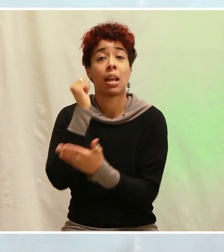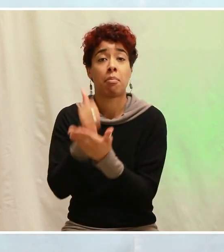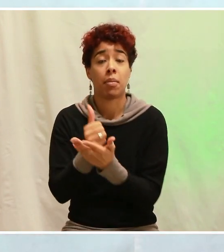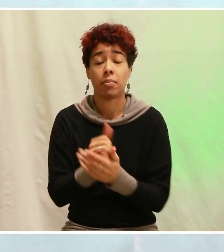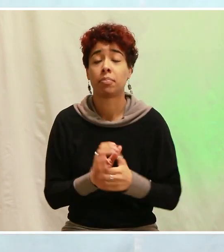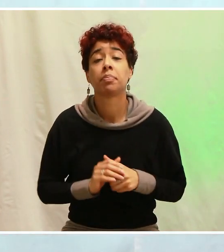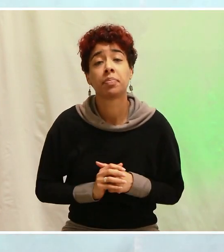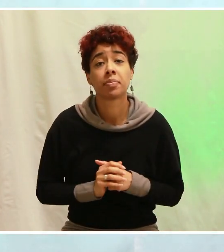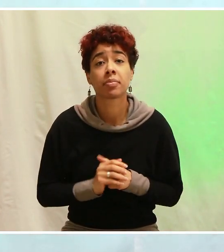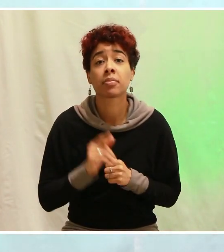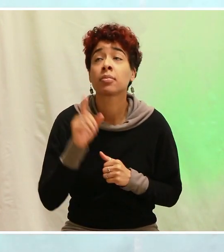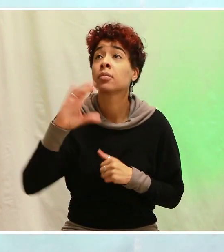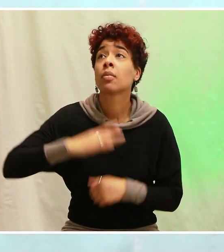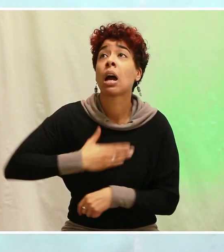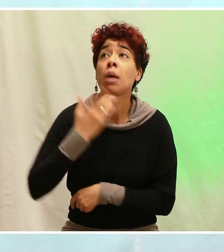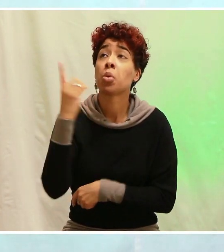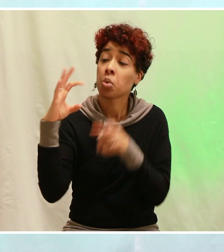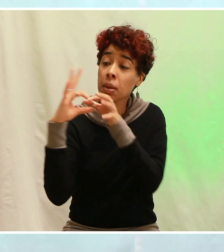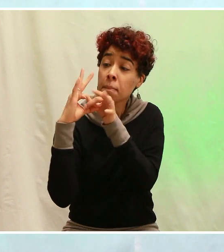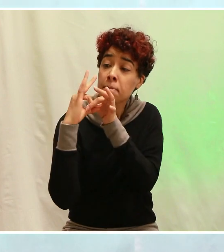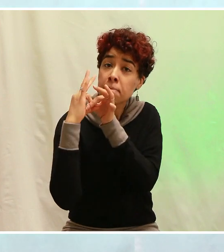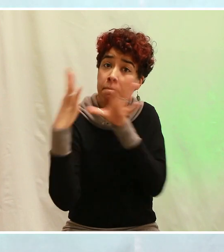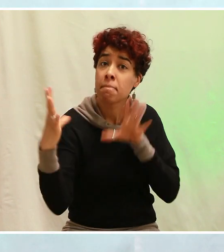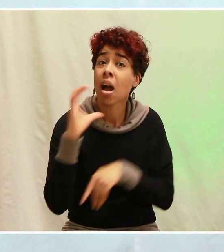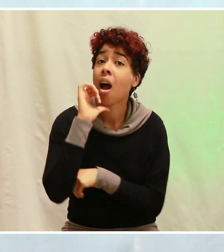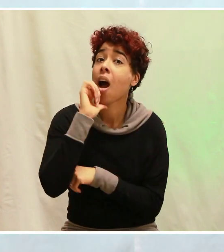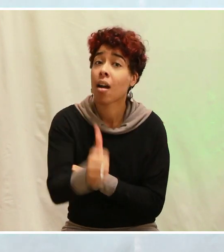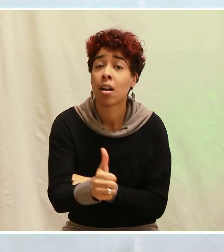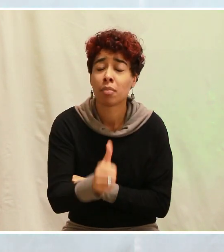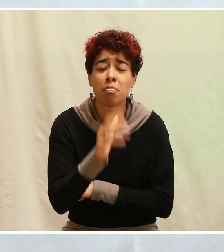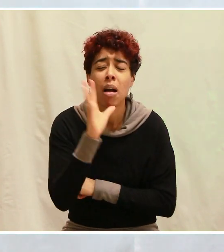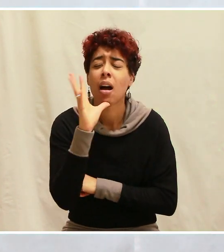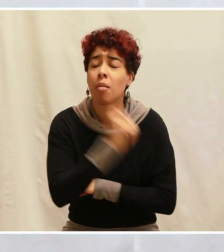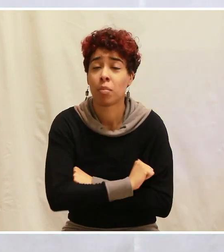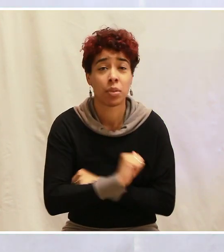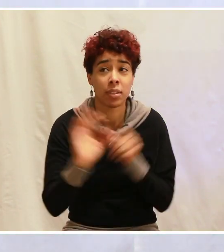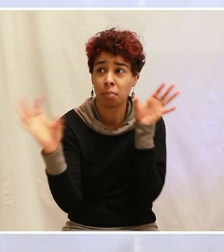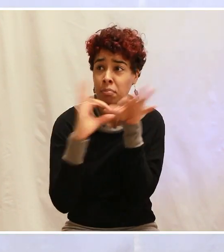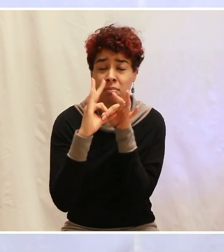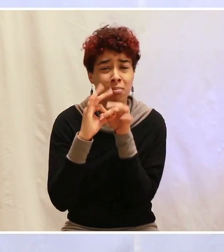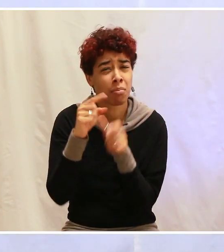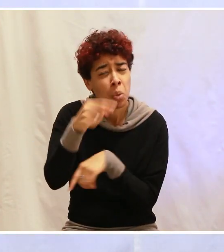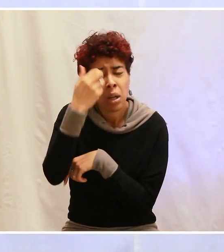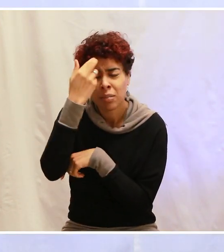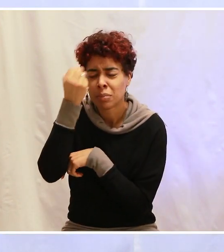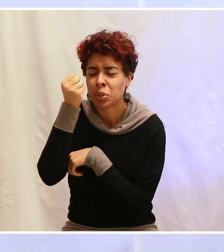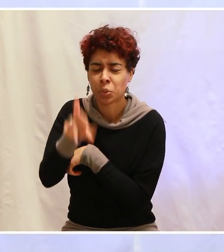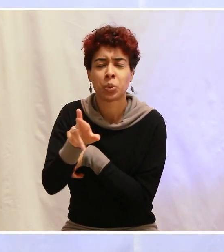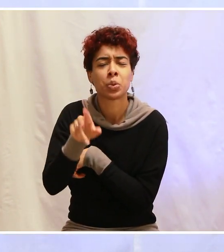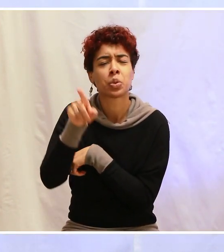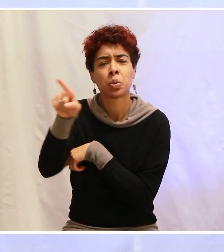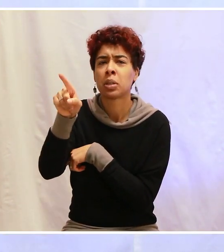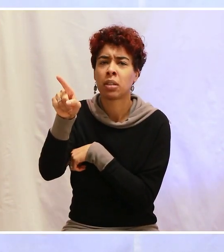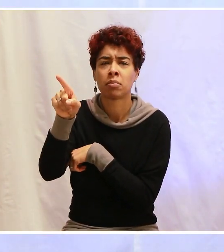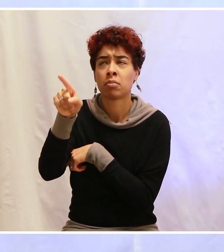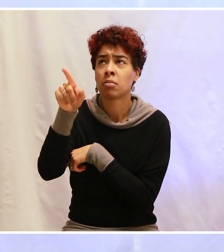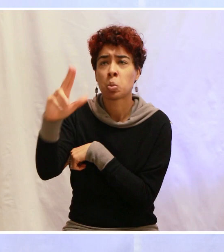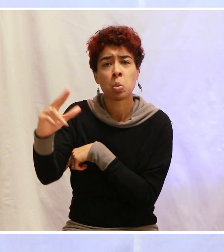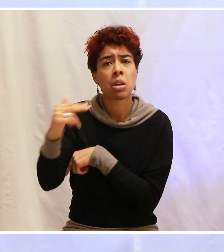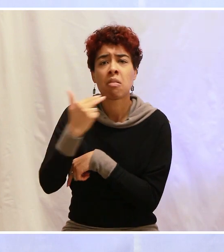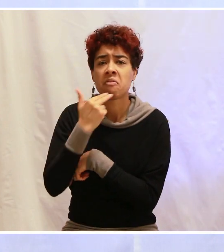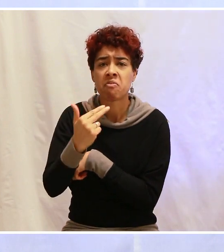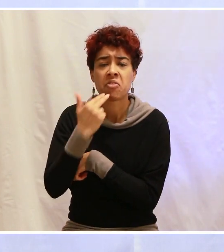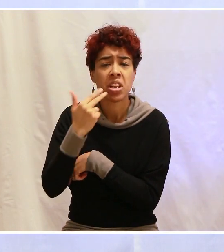Rien ne pourra te séparer de Dieu. Tu as cette assurance et cette confiance de la présence de Dieu et de l'efficacité de Dieu dans ta